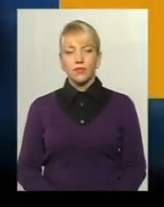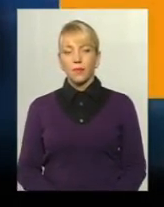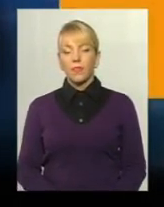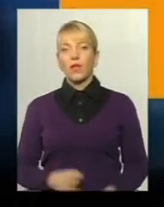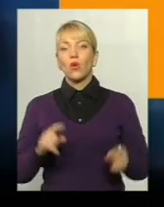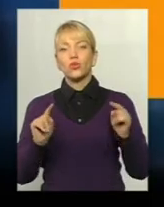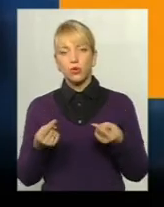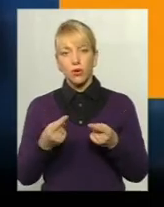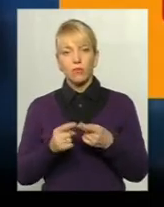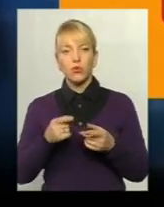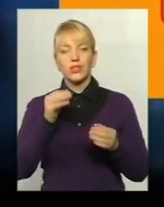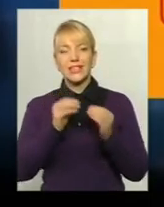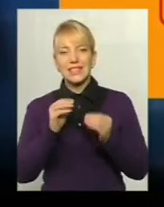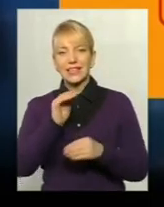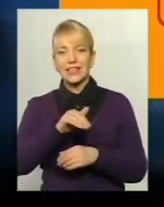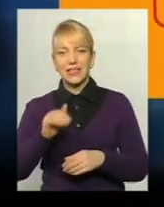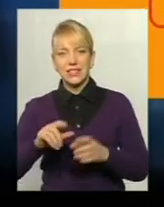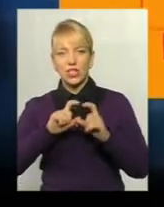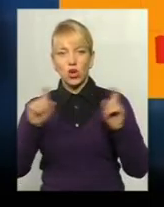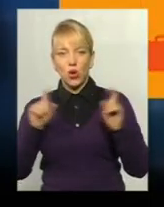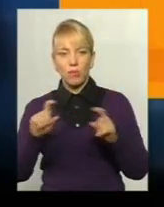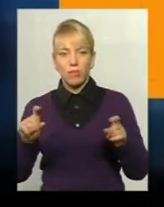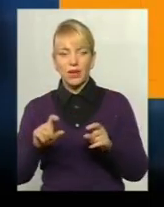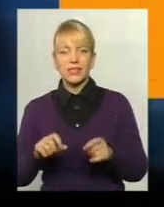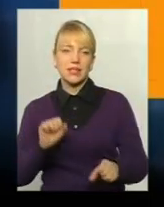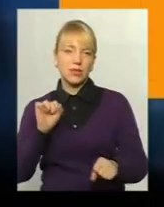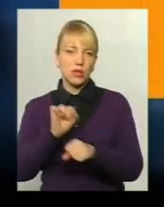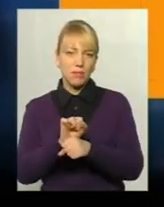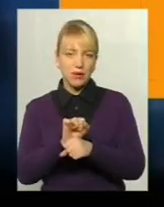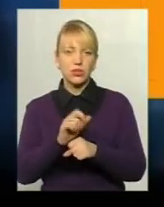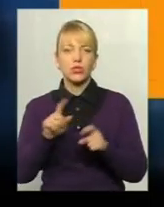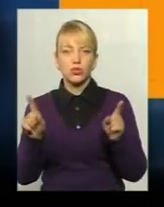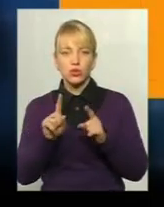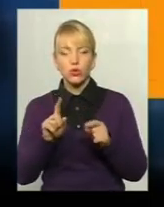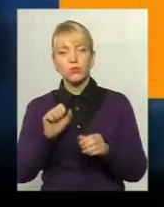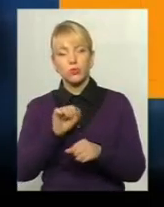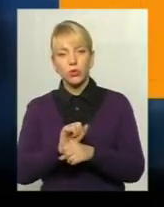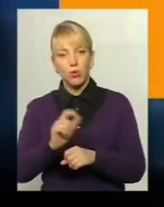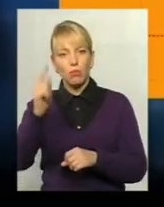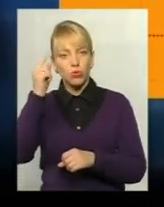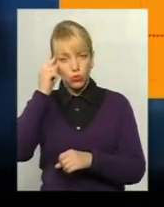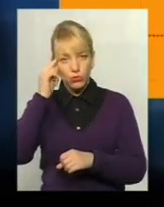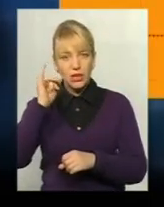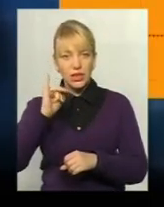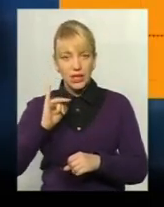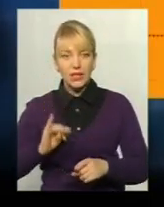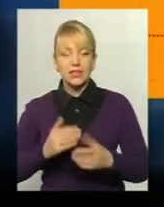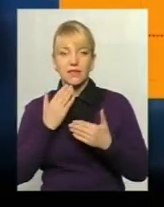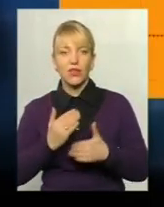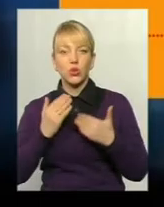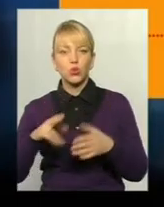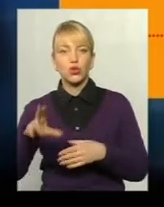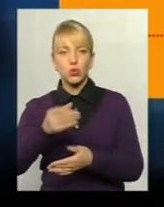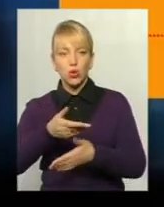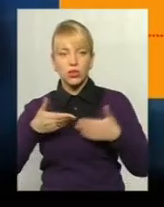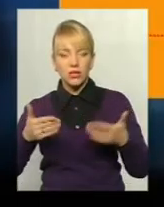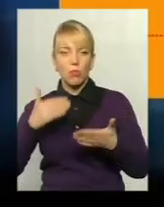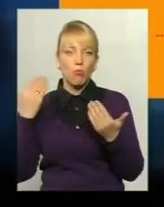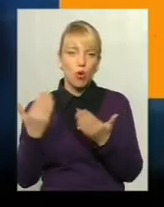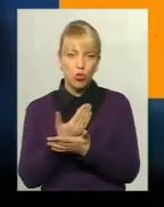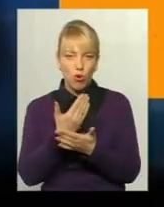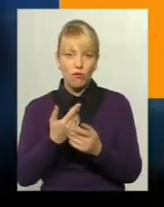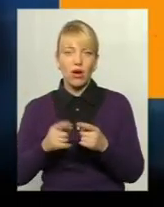Ось чому десятки тисяч компаній натиснули на паузу, щоб зупинитися, подумати і звернутися до нас по ноу-хау,